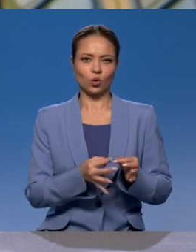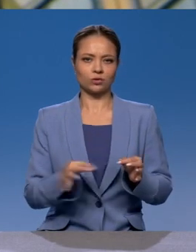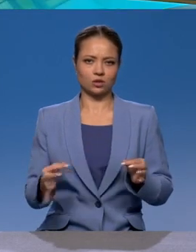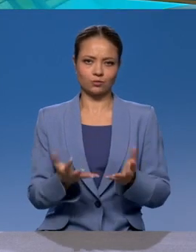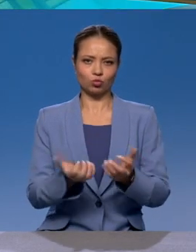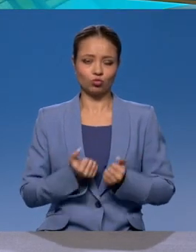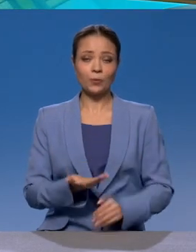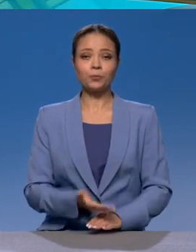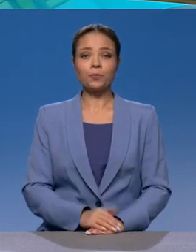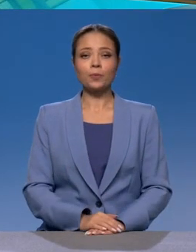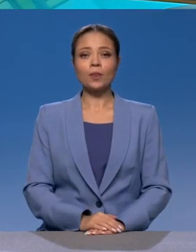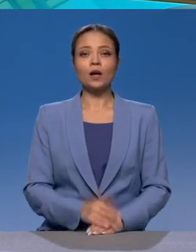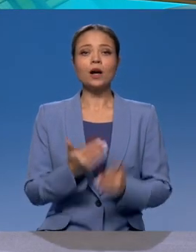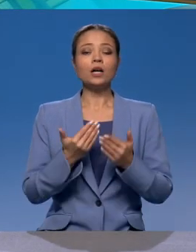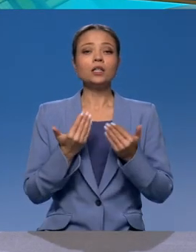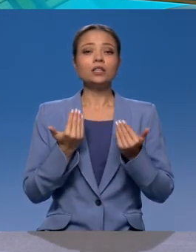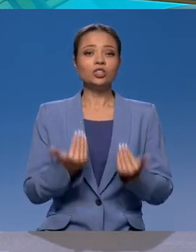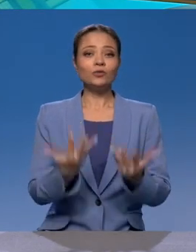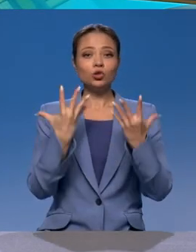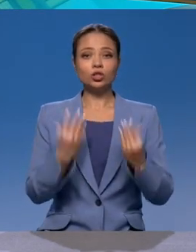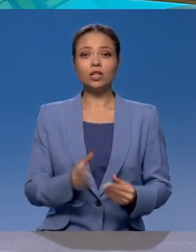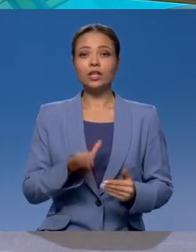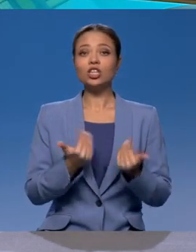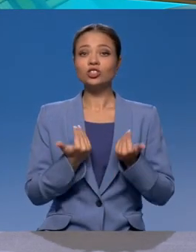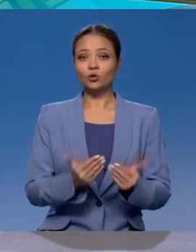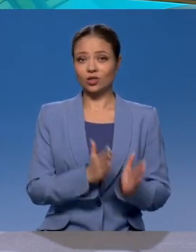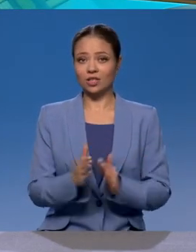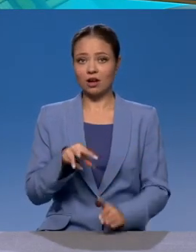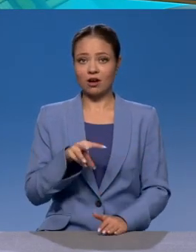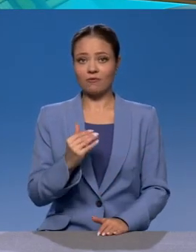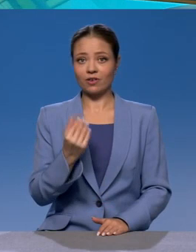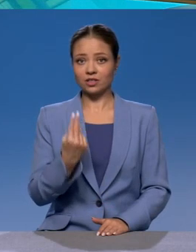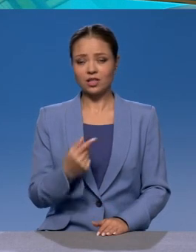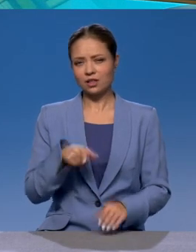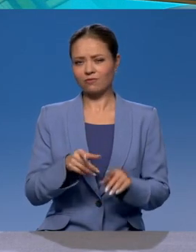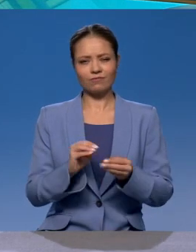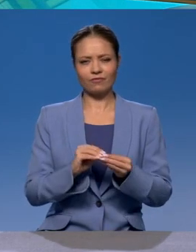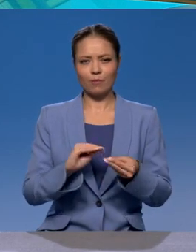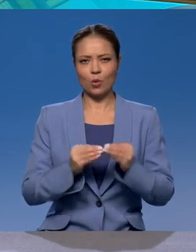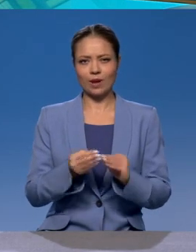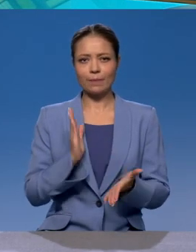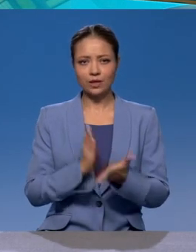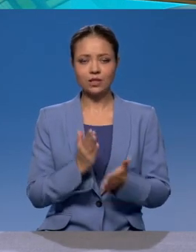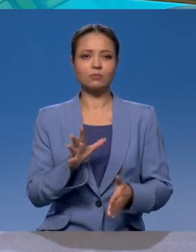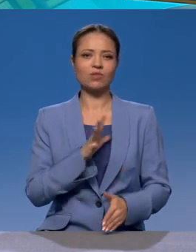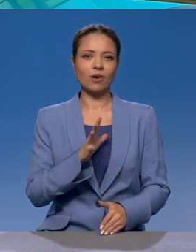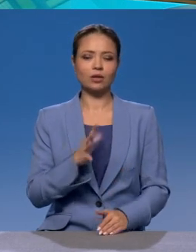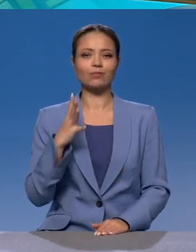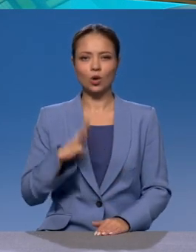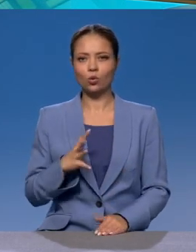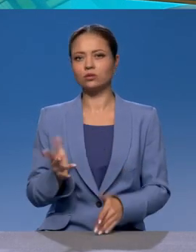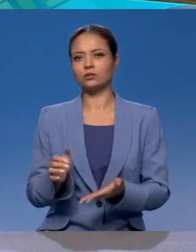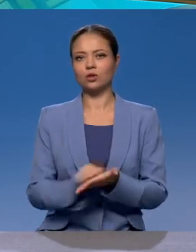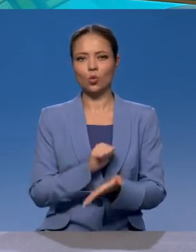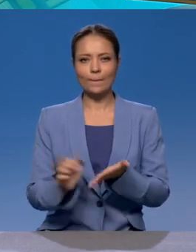день даже сегодняшняя система вот этих наших МФЦ, они все равно работают со сбоями. Тоже приходится порой и бумажки бегать, и